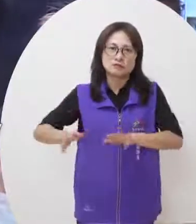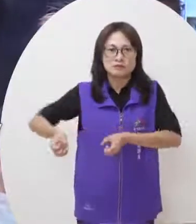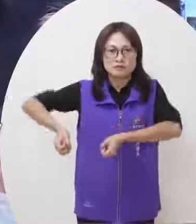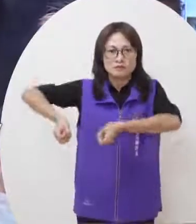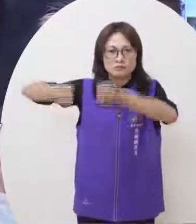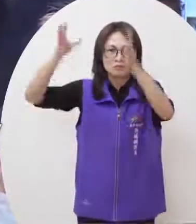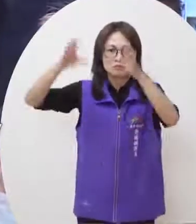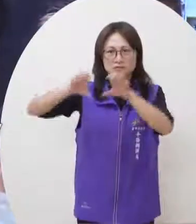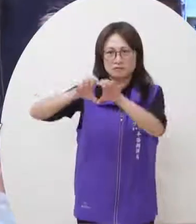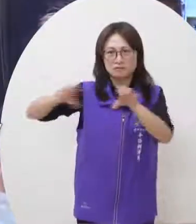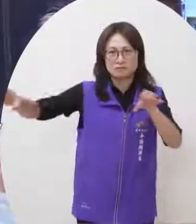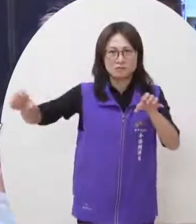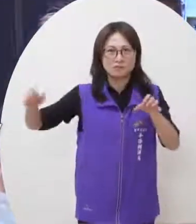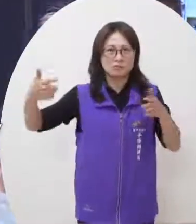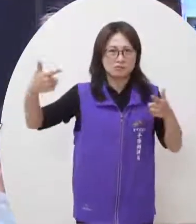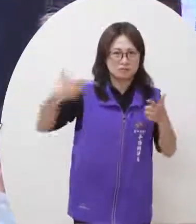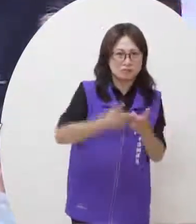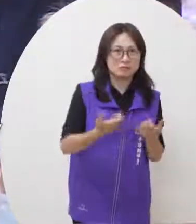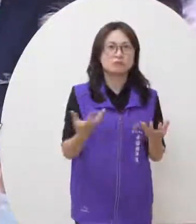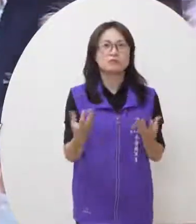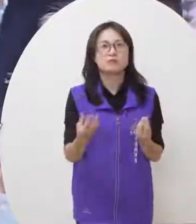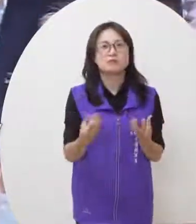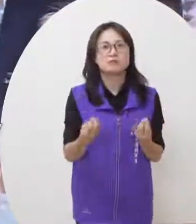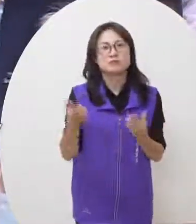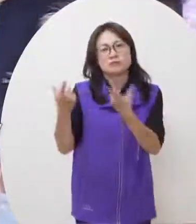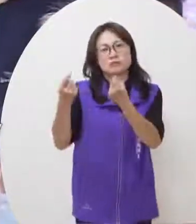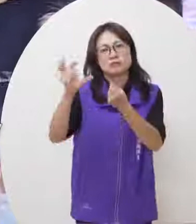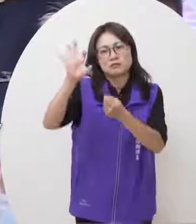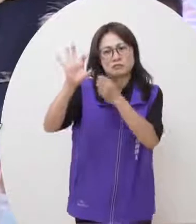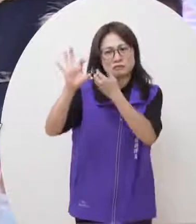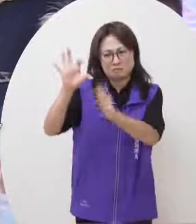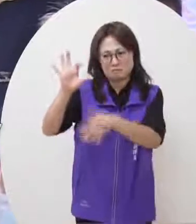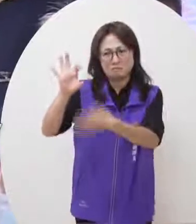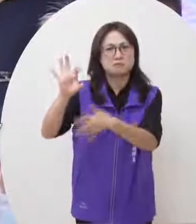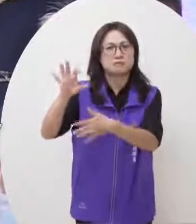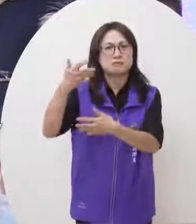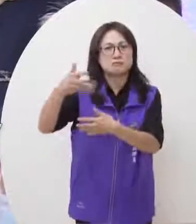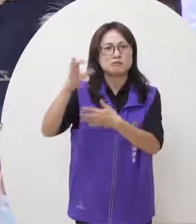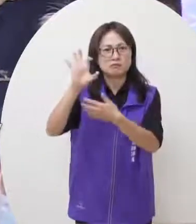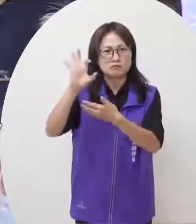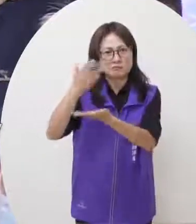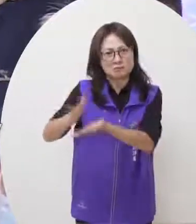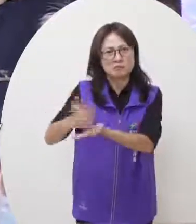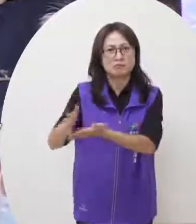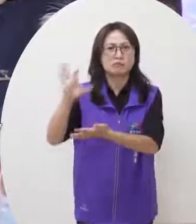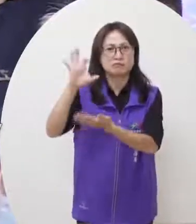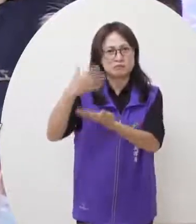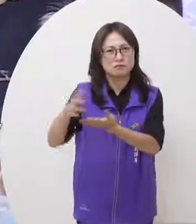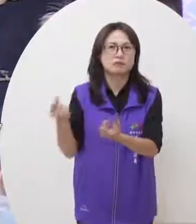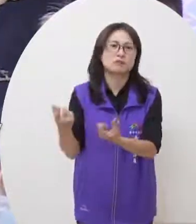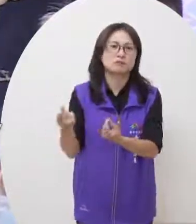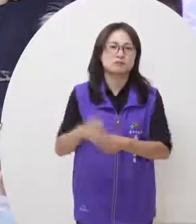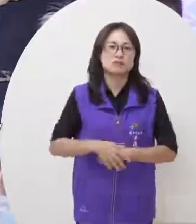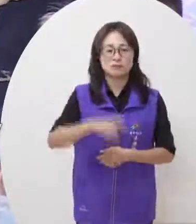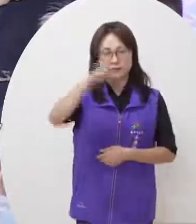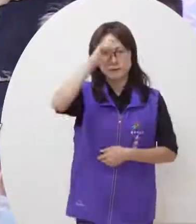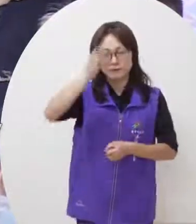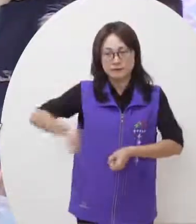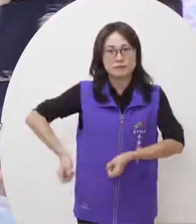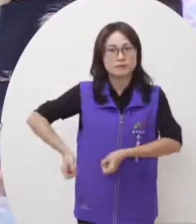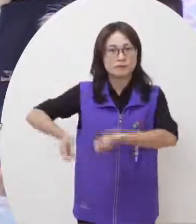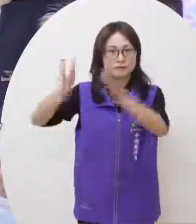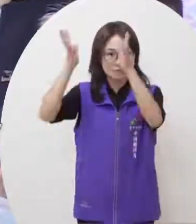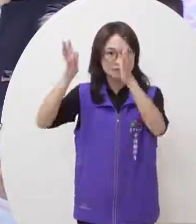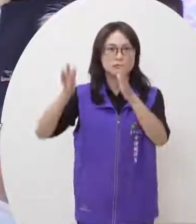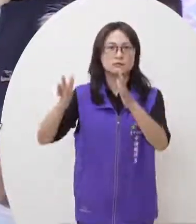是一样都是排在侧沟里，所以我希望我们的市长能够去把它整个大楼全部接管，因为大楼的